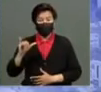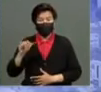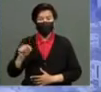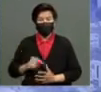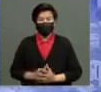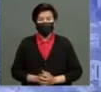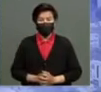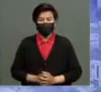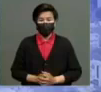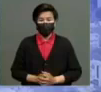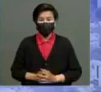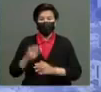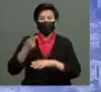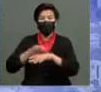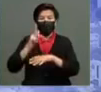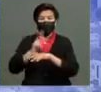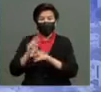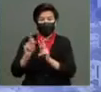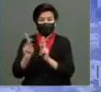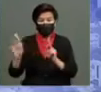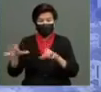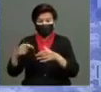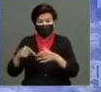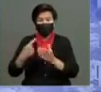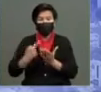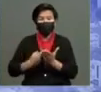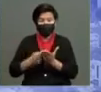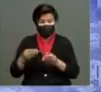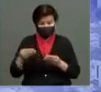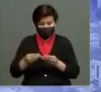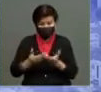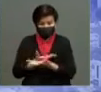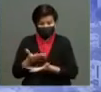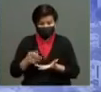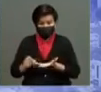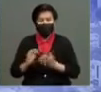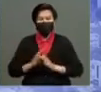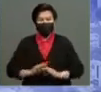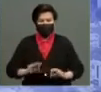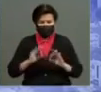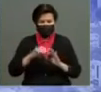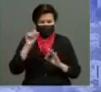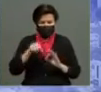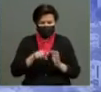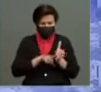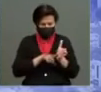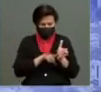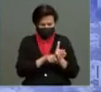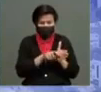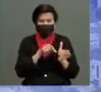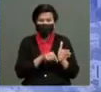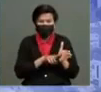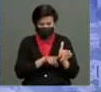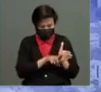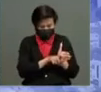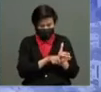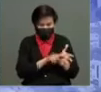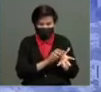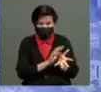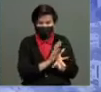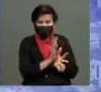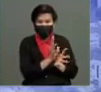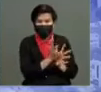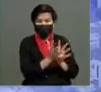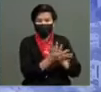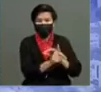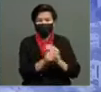ยาธรซึ่งท่านเป็นประธานคณะกรรมการที่ปรึกษาของกลุ่มนี้ให้ความสำคัญกับเรื่องของการมอนิเตอร์เชื้อกลายพันธุ์โดยเฉ